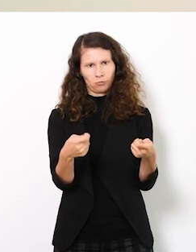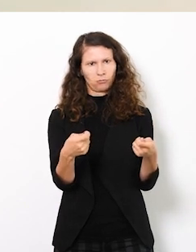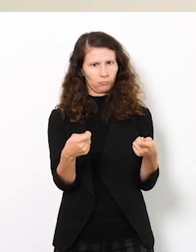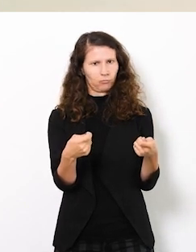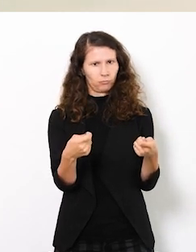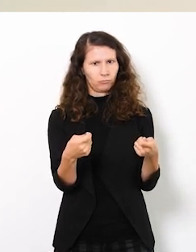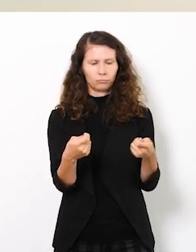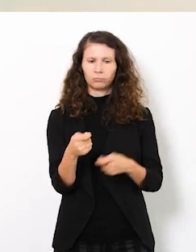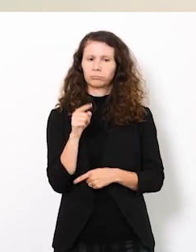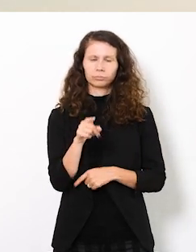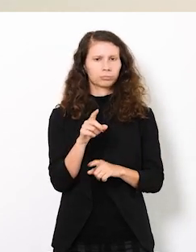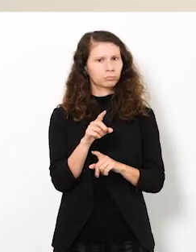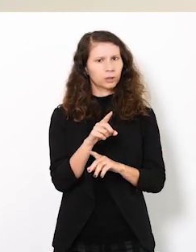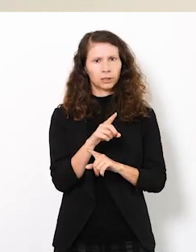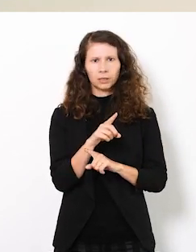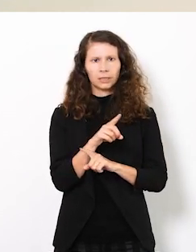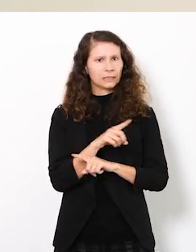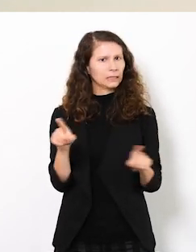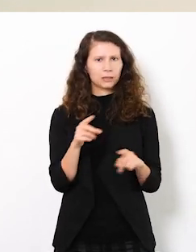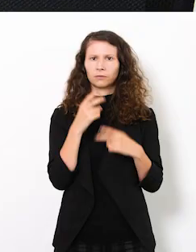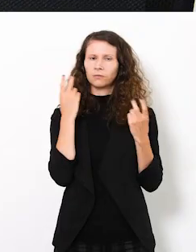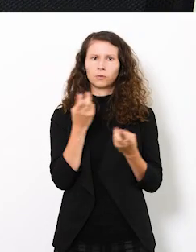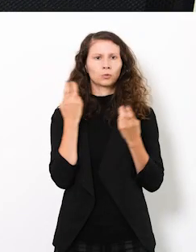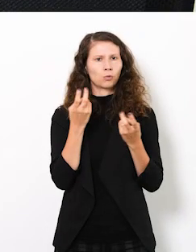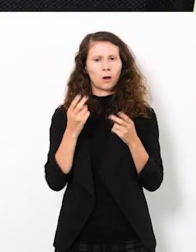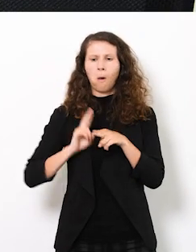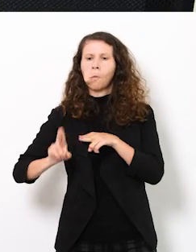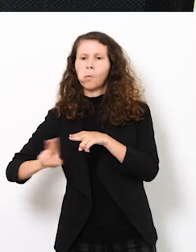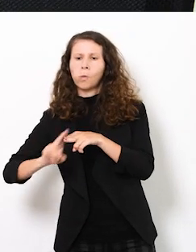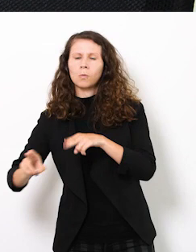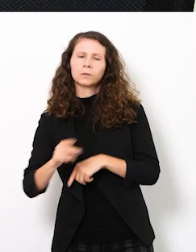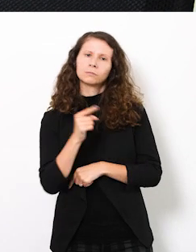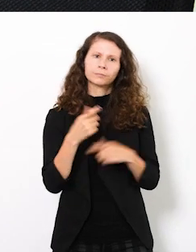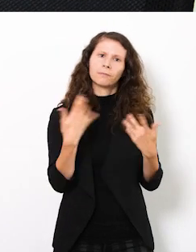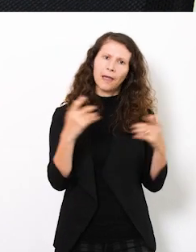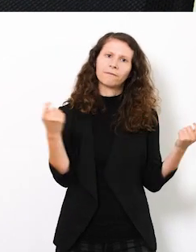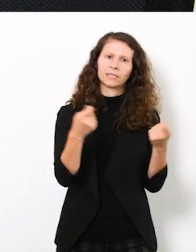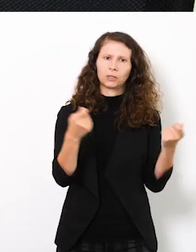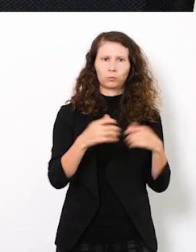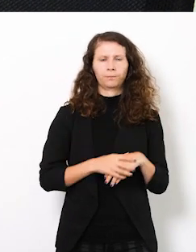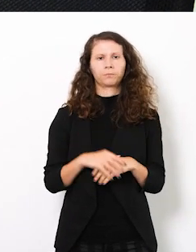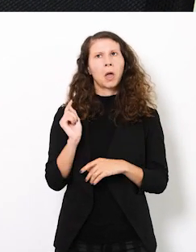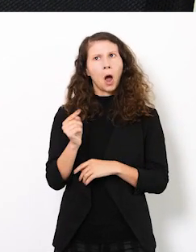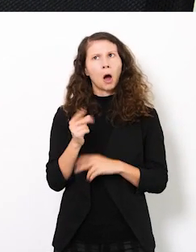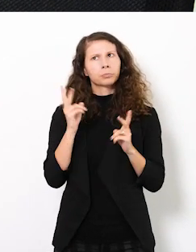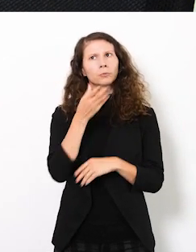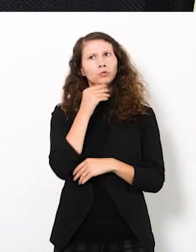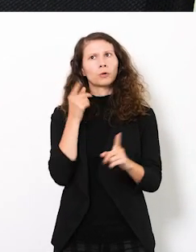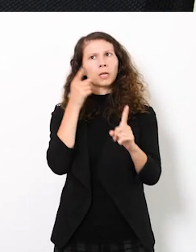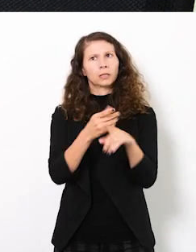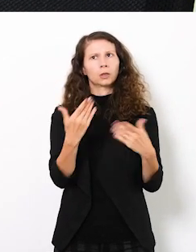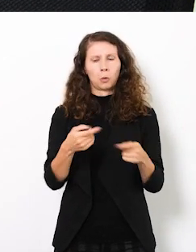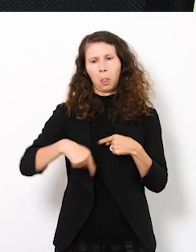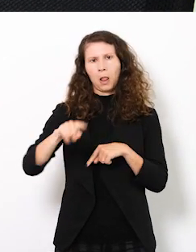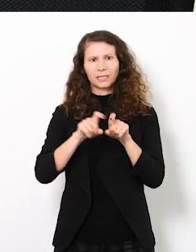immer weniger an Intervention vornehmen zu müssen. Wäre ein wunderschönes Ziel natürlich. Wir kommen ja gleich noch auch zu dem Thema